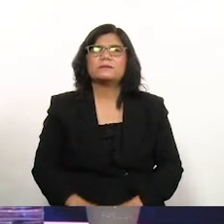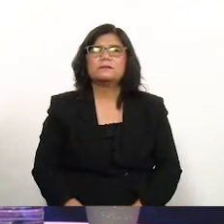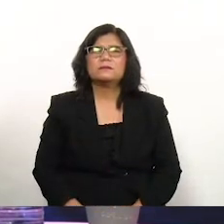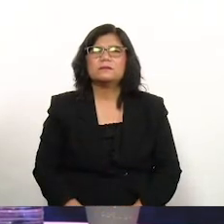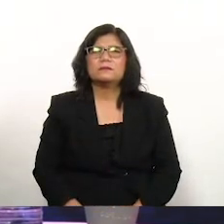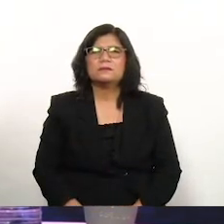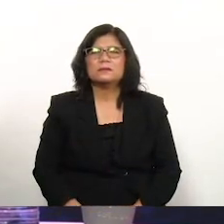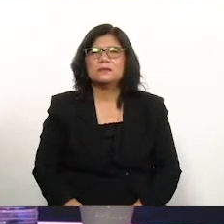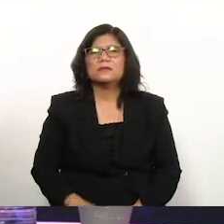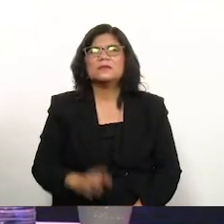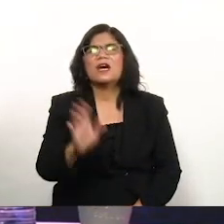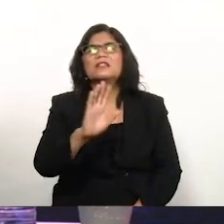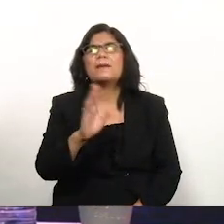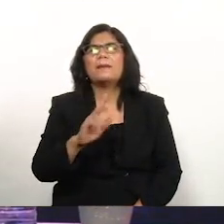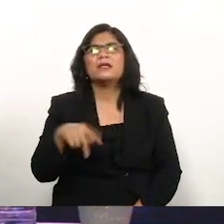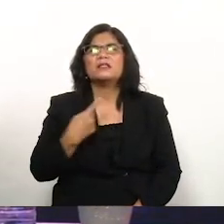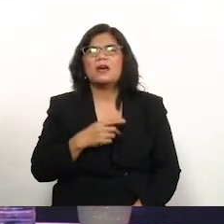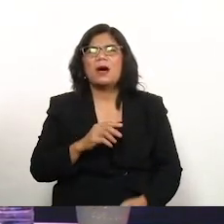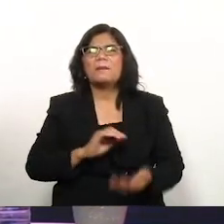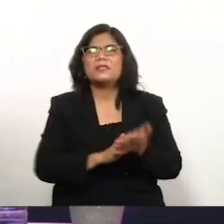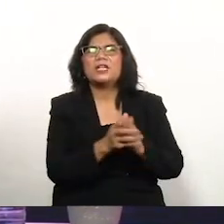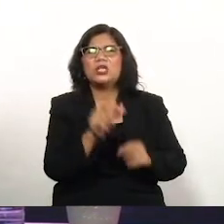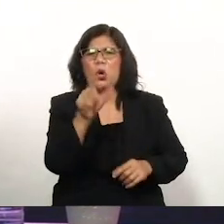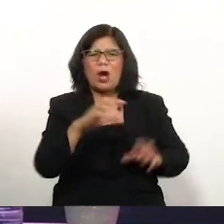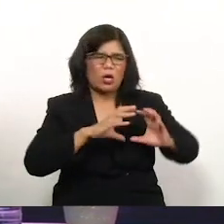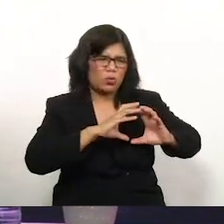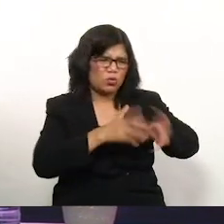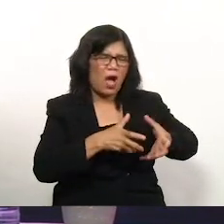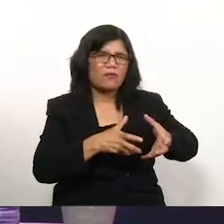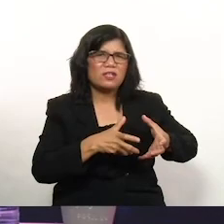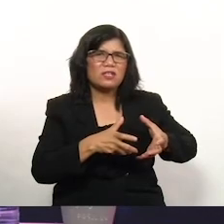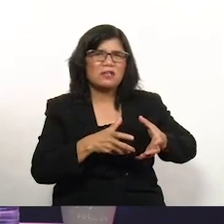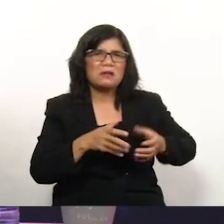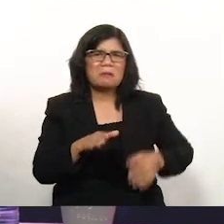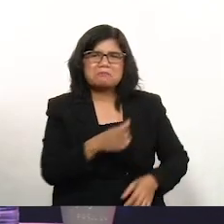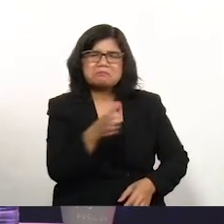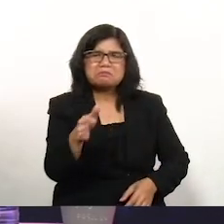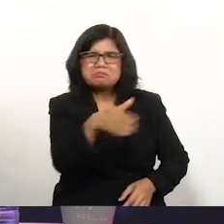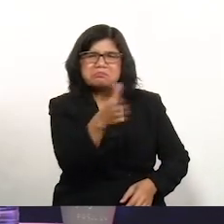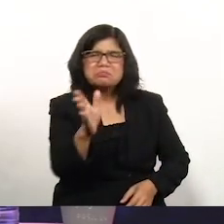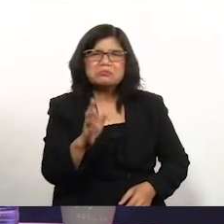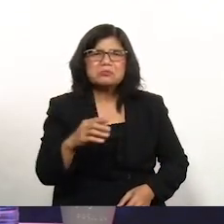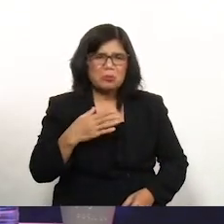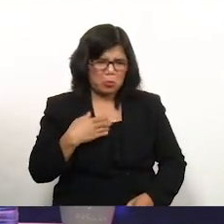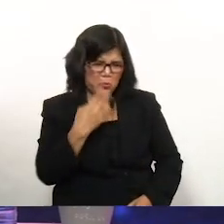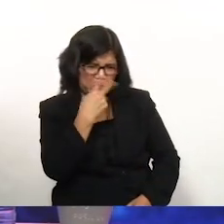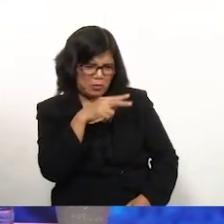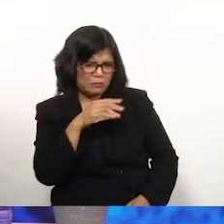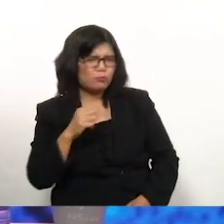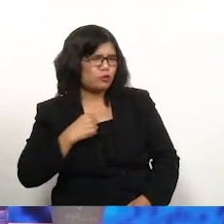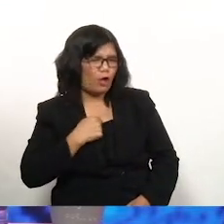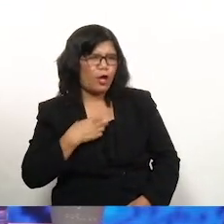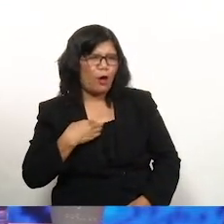Hai jangan sampai kita menjadi orang duniawi Hai yang memainkan peran kelihatannya saya berjuang